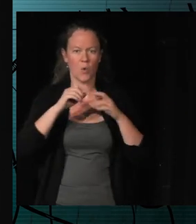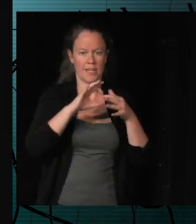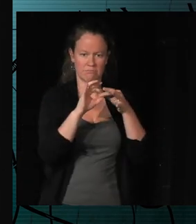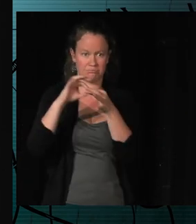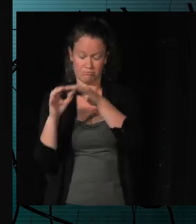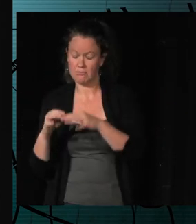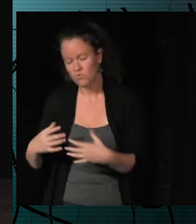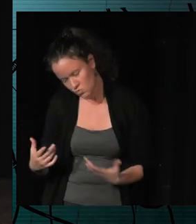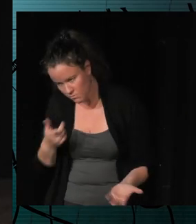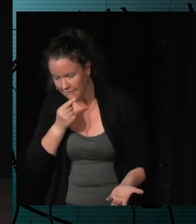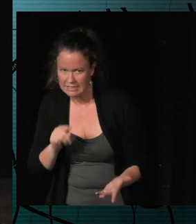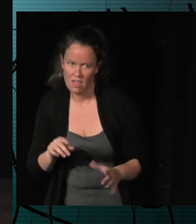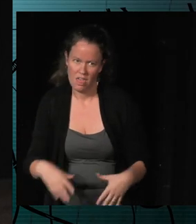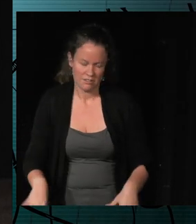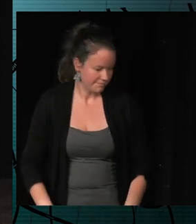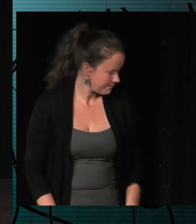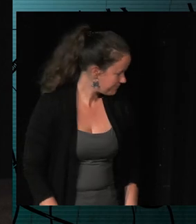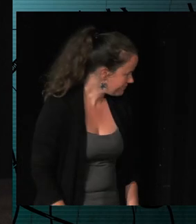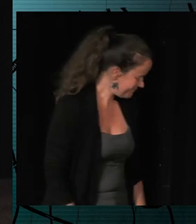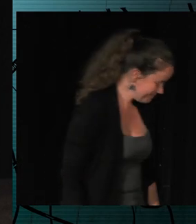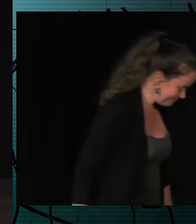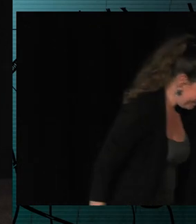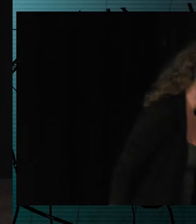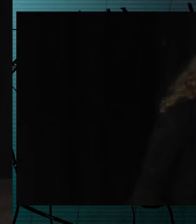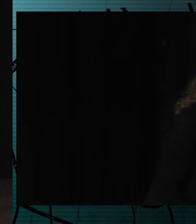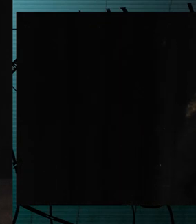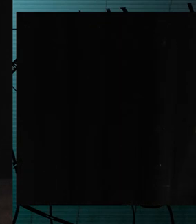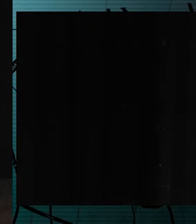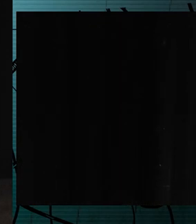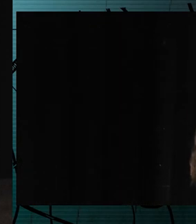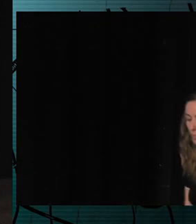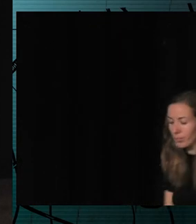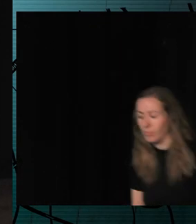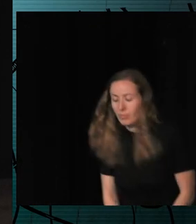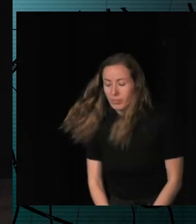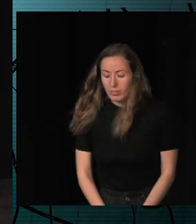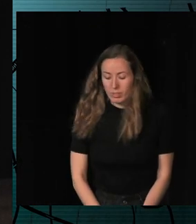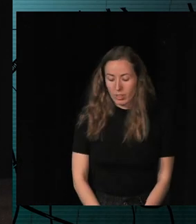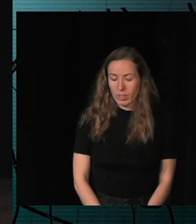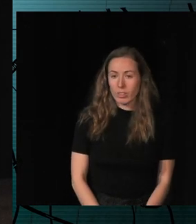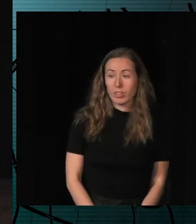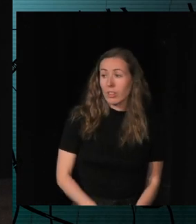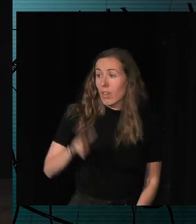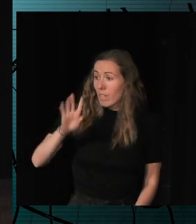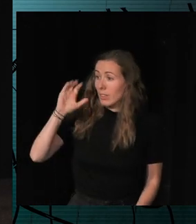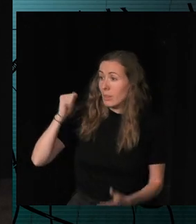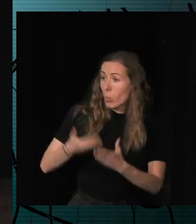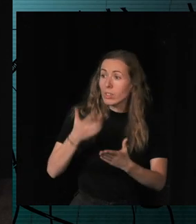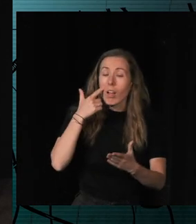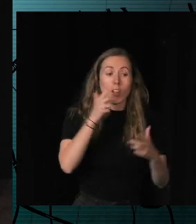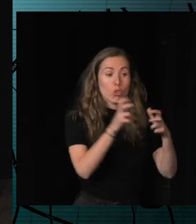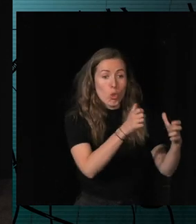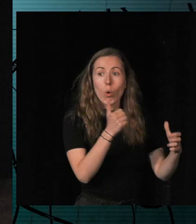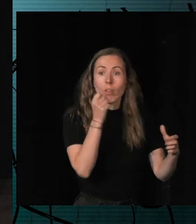laborieux pour en arriver là quoi ou c'est vrai que du coup le fait de découvrir les jeux après aide et ça fait une espèce de tout alors cohérent non